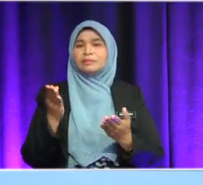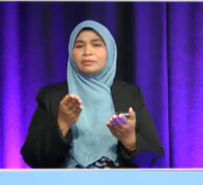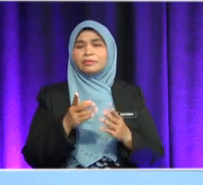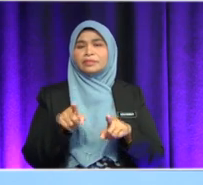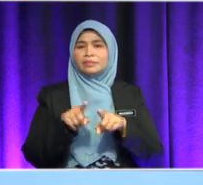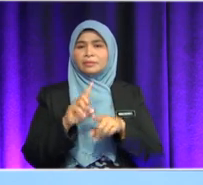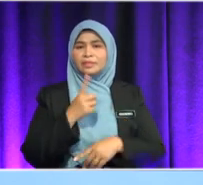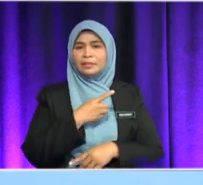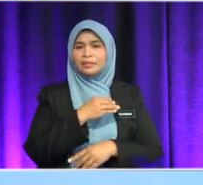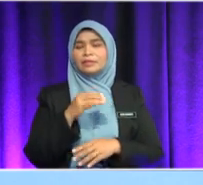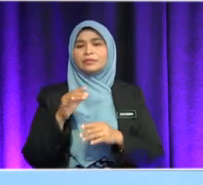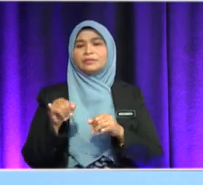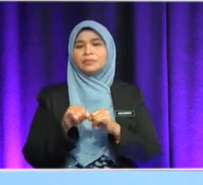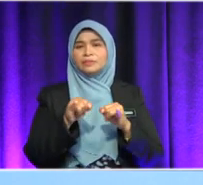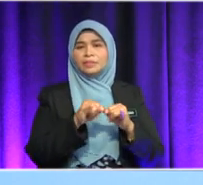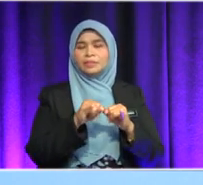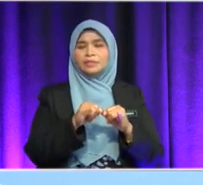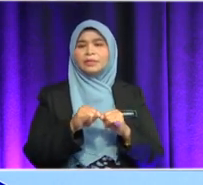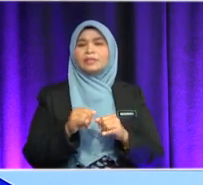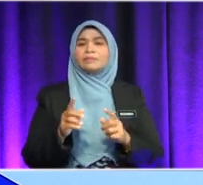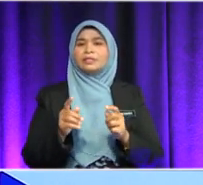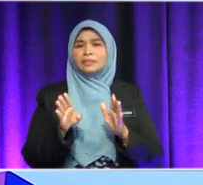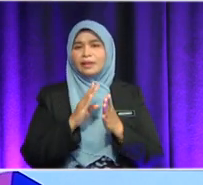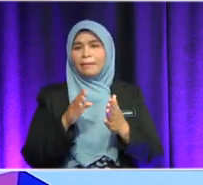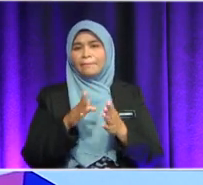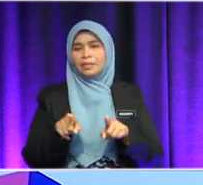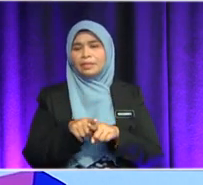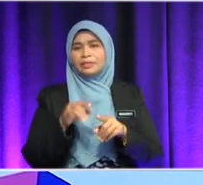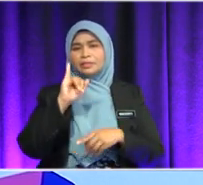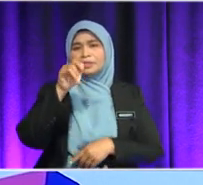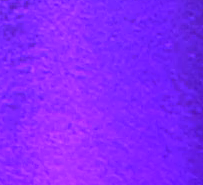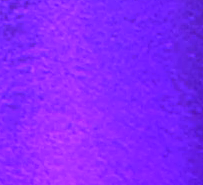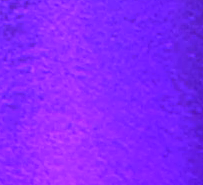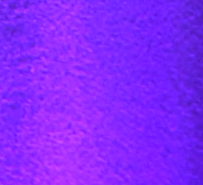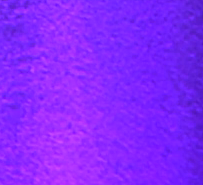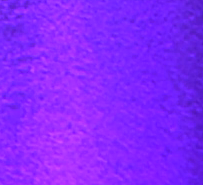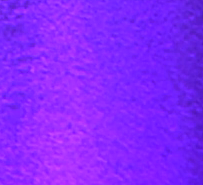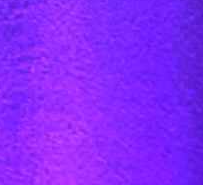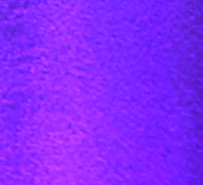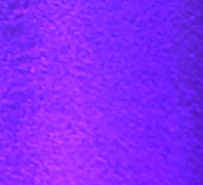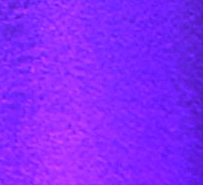dan kita juga hari ini ditemani oleh juru bahasa isyarat kita yaitu